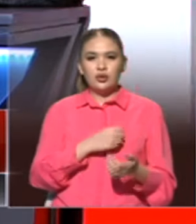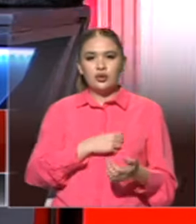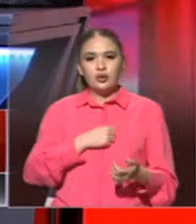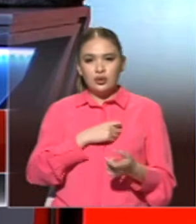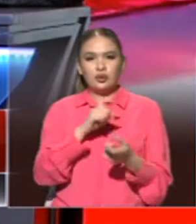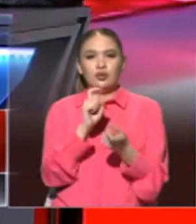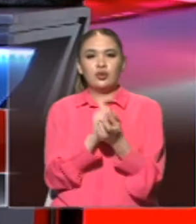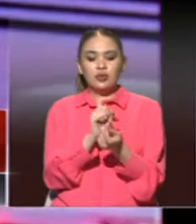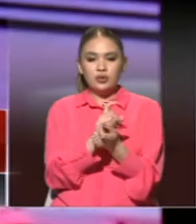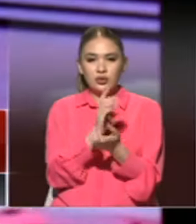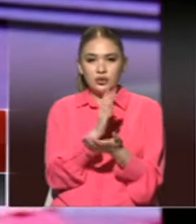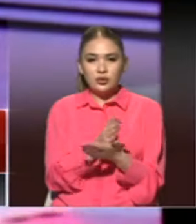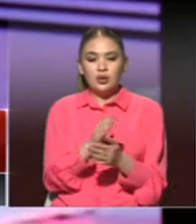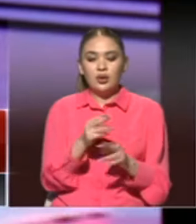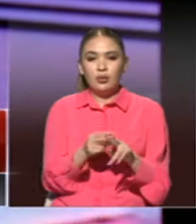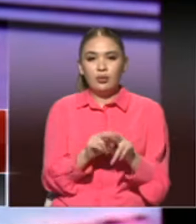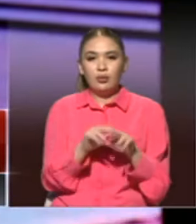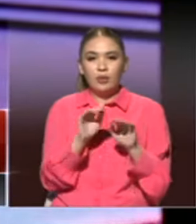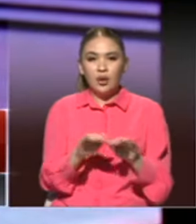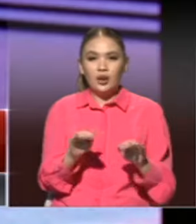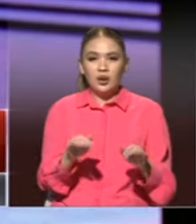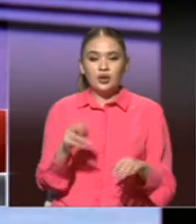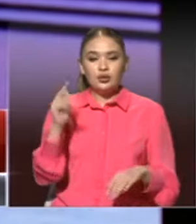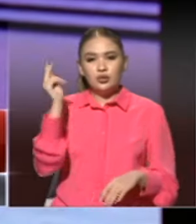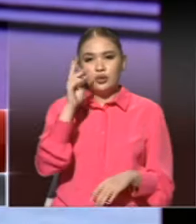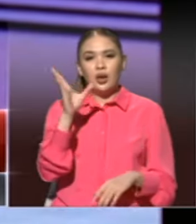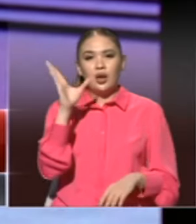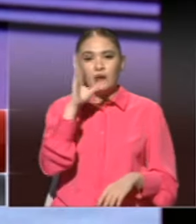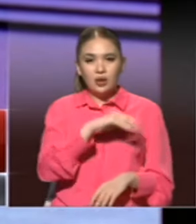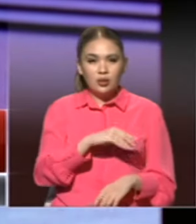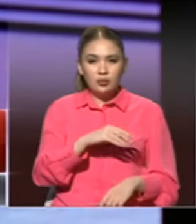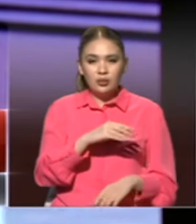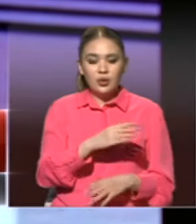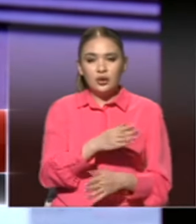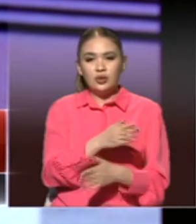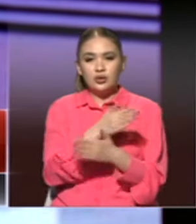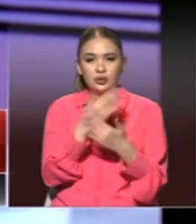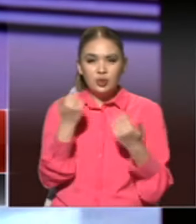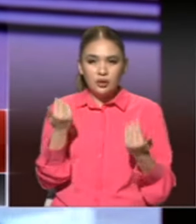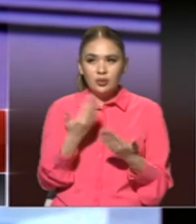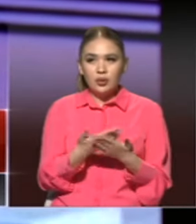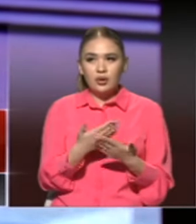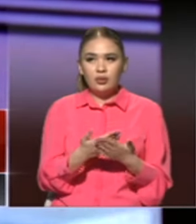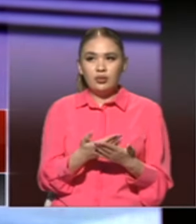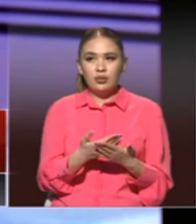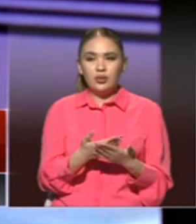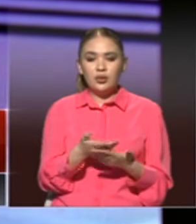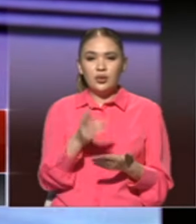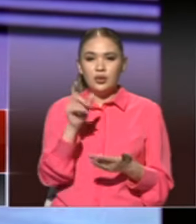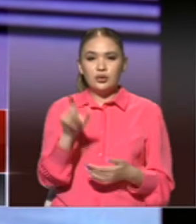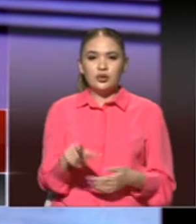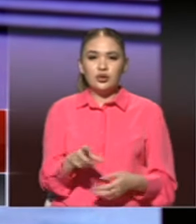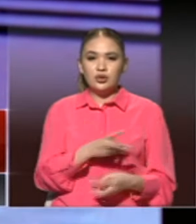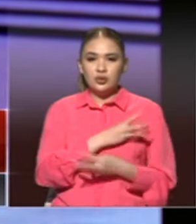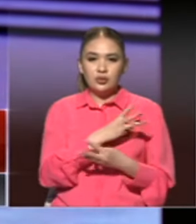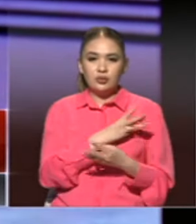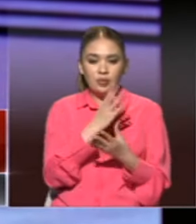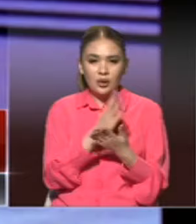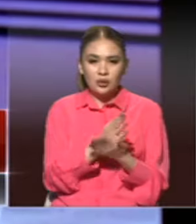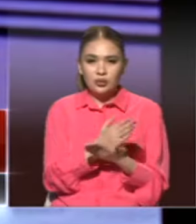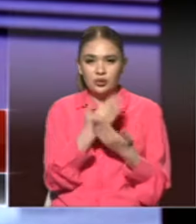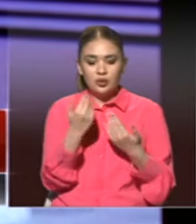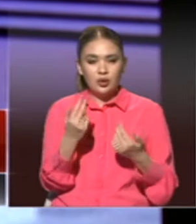қызармай. А баланың қабілеті бар ма, мен балаға мүмкіндік жасадым ба, баланың сондай бір құлшындырдым ба, білім алуға деп